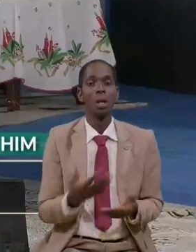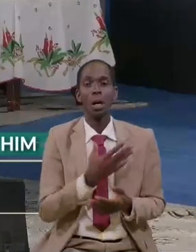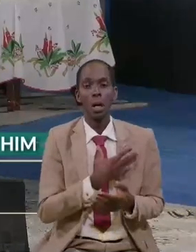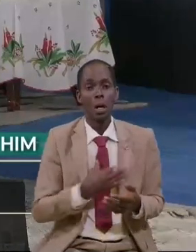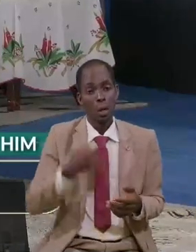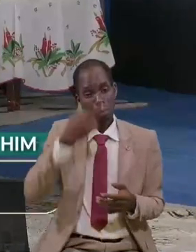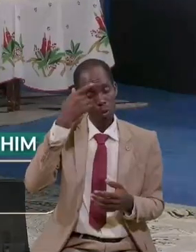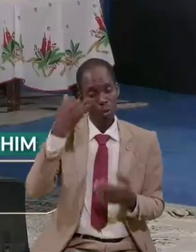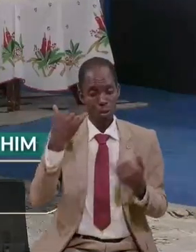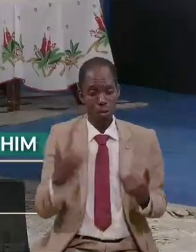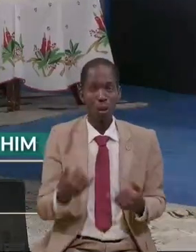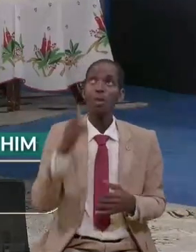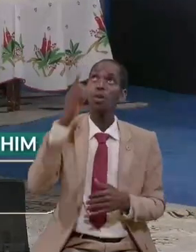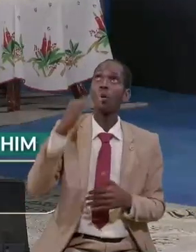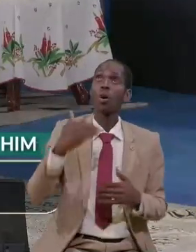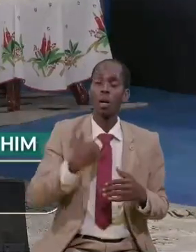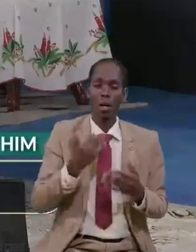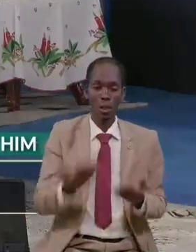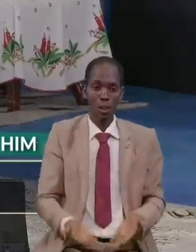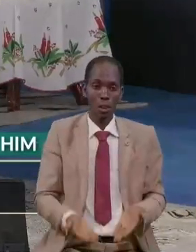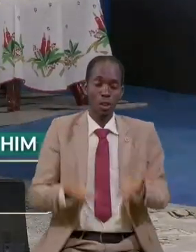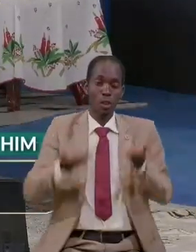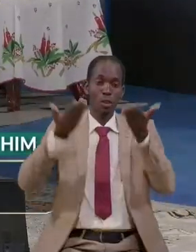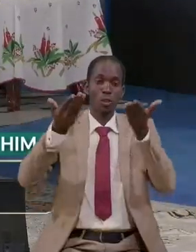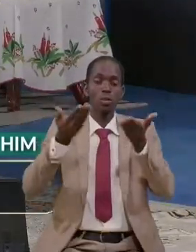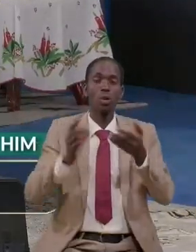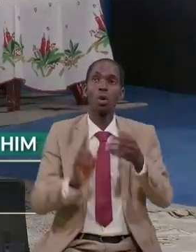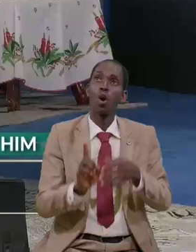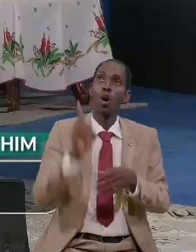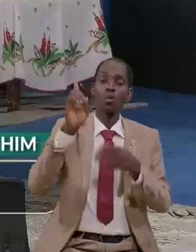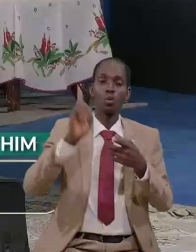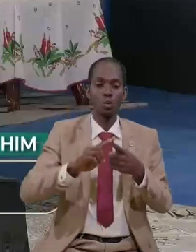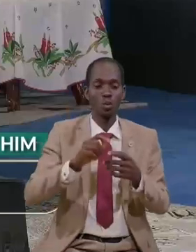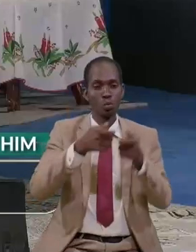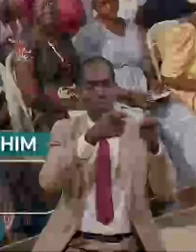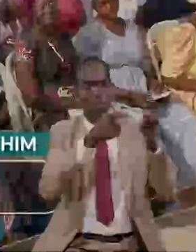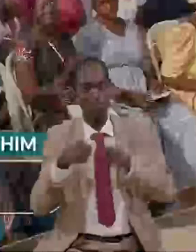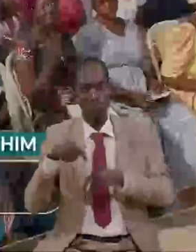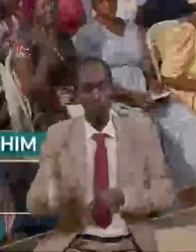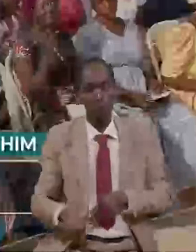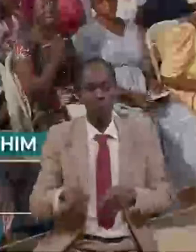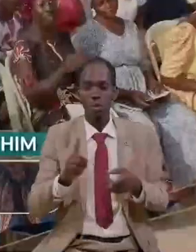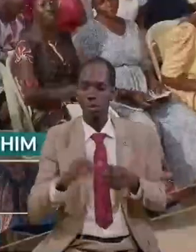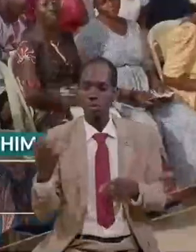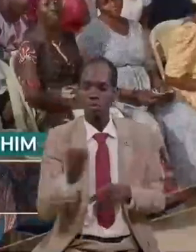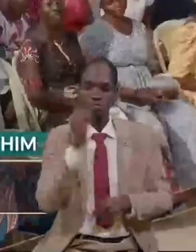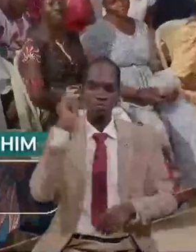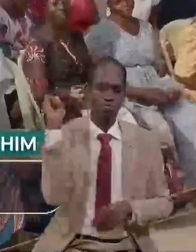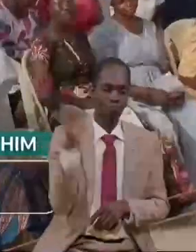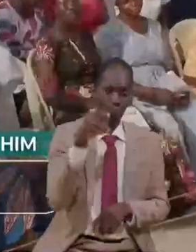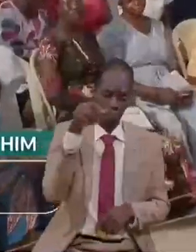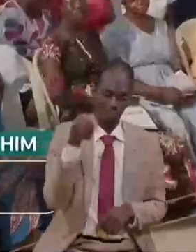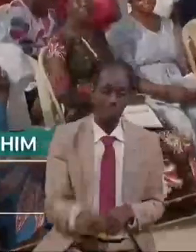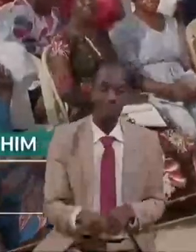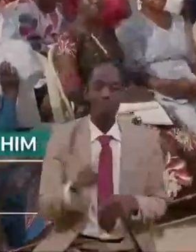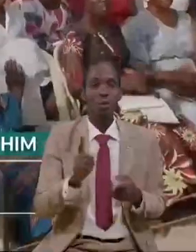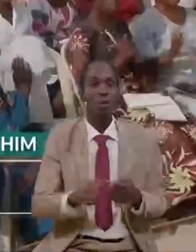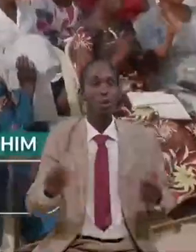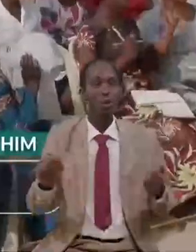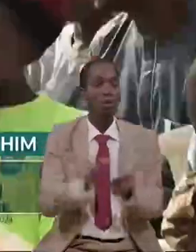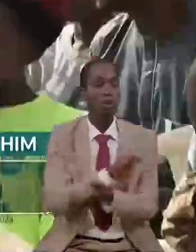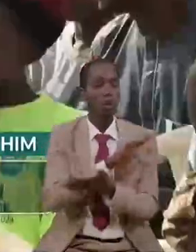Parce que Dieu t'a élevé pour abattre, pour renverser, pour détruire